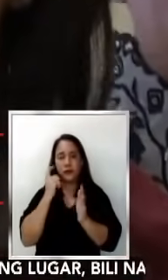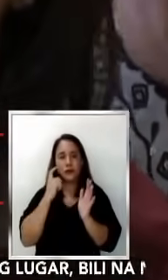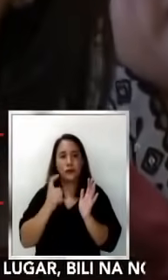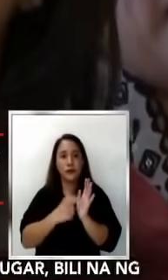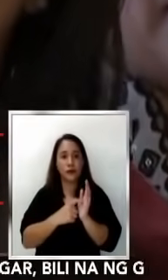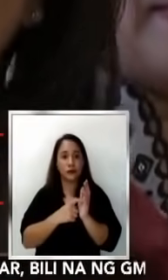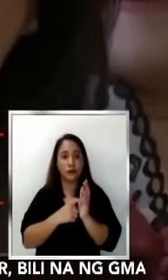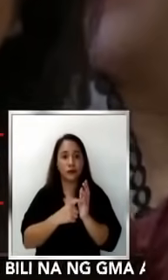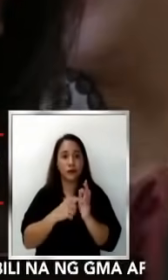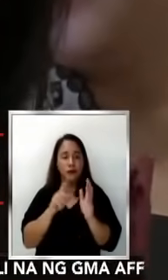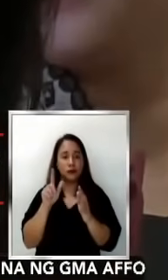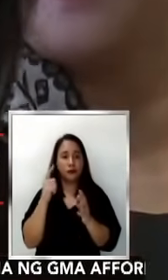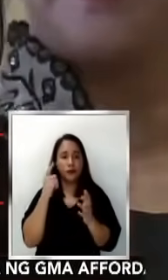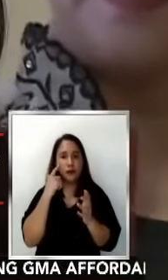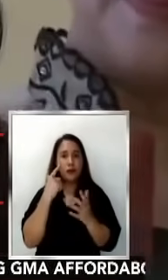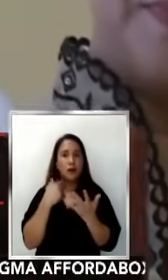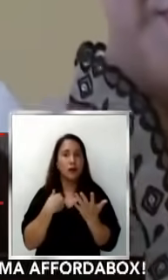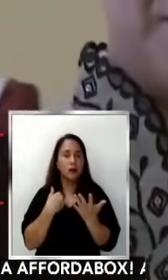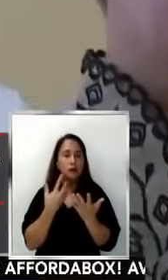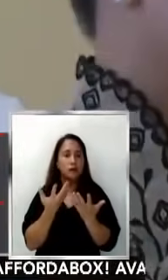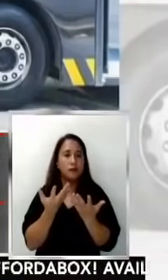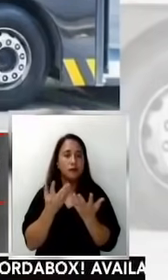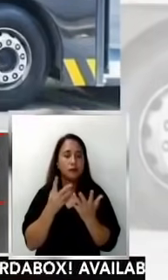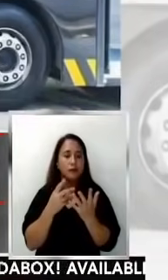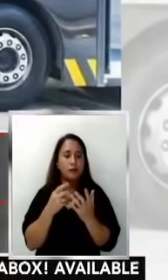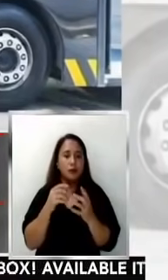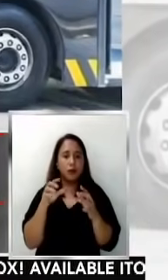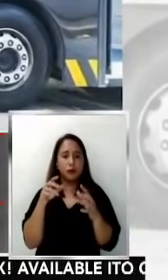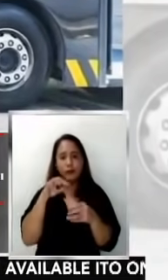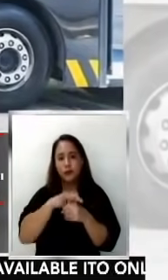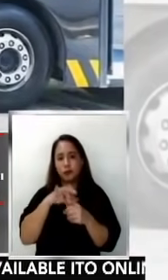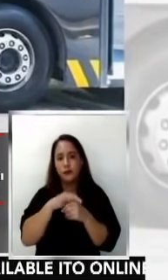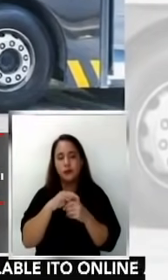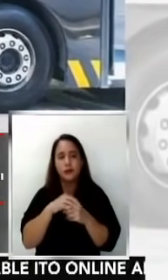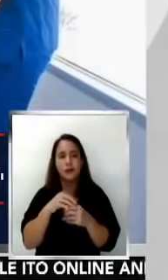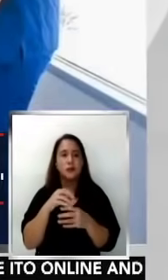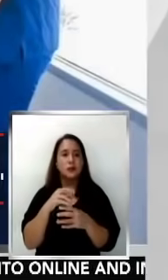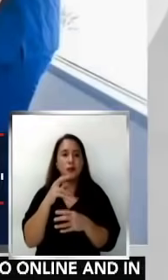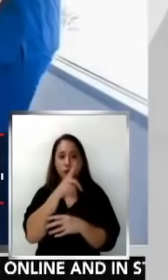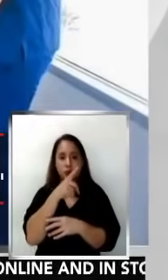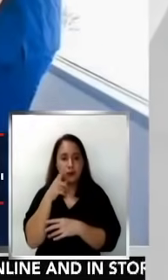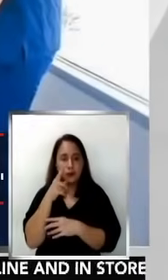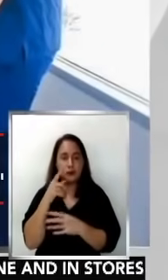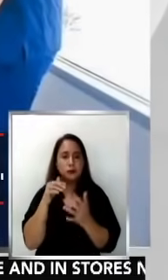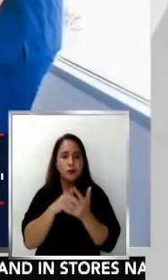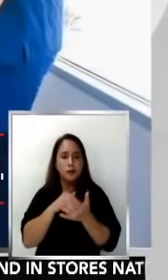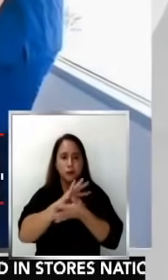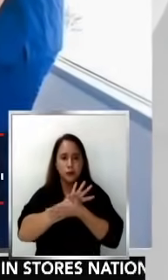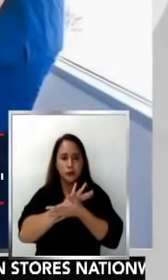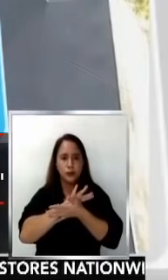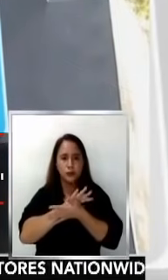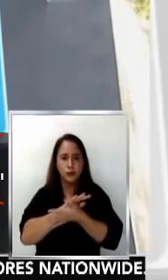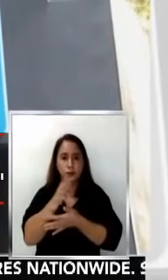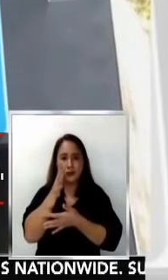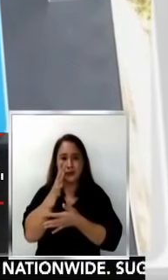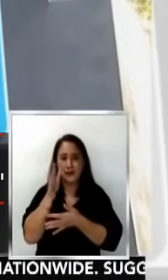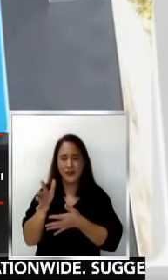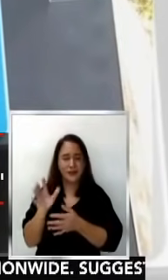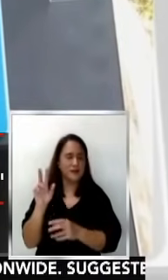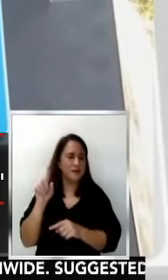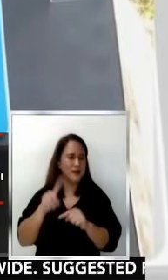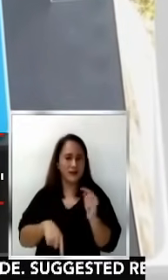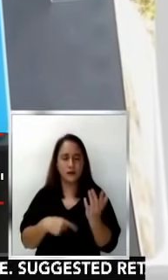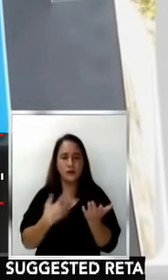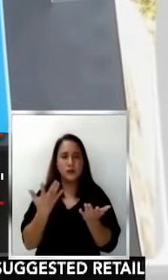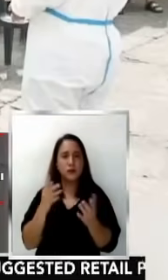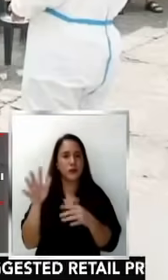mga inisyatibo ni Robredo sa paglaban sa COVID-19. Hindi raw mababaliwala ang mga ito. Ano mang kontribusyon